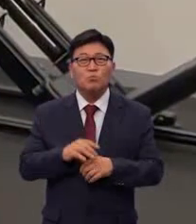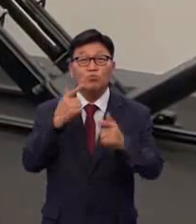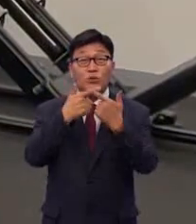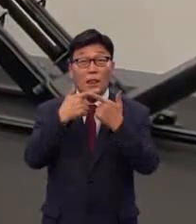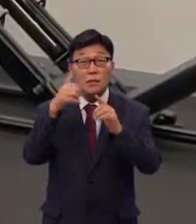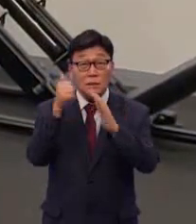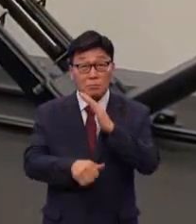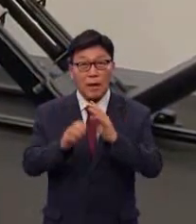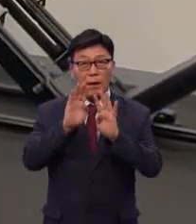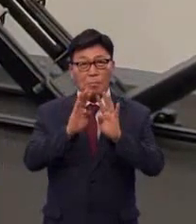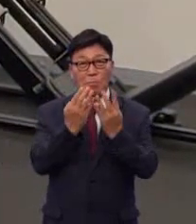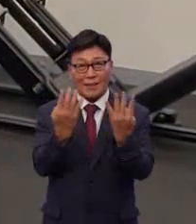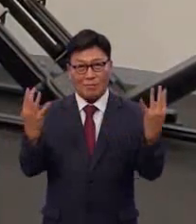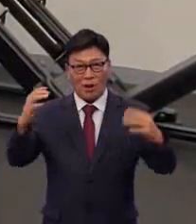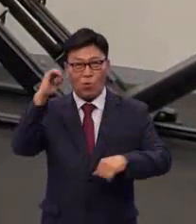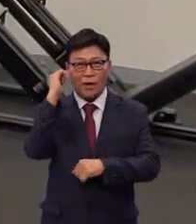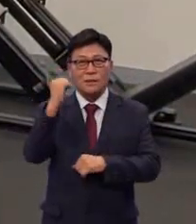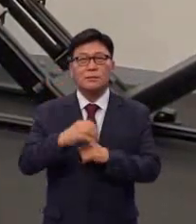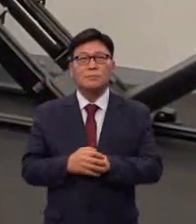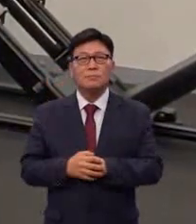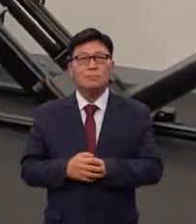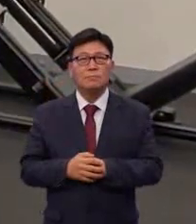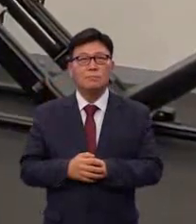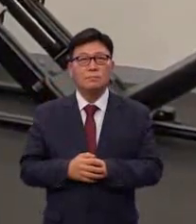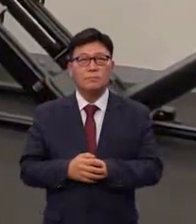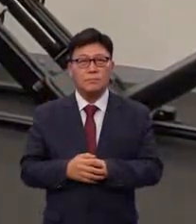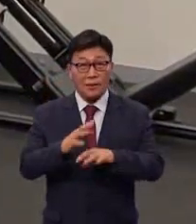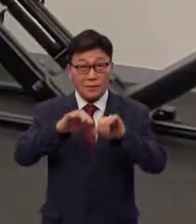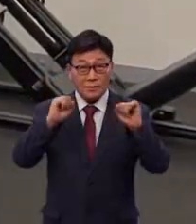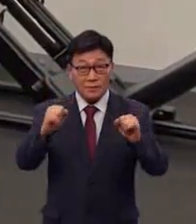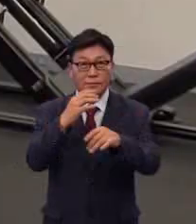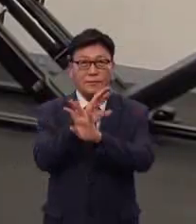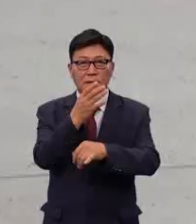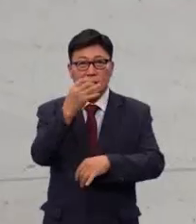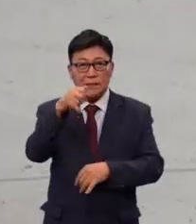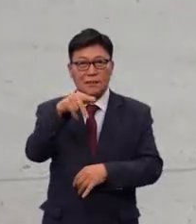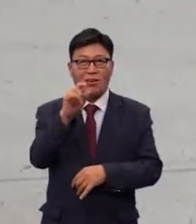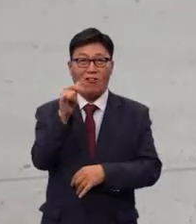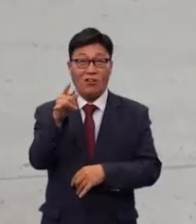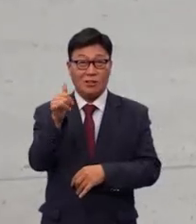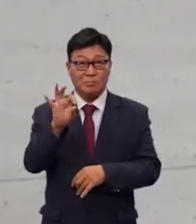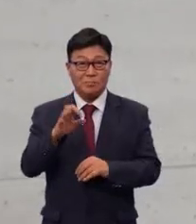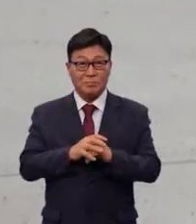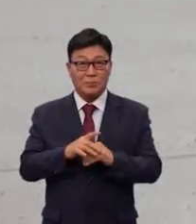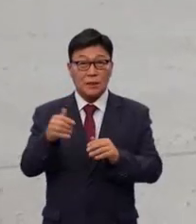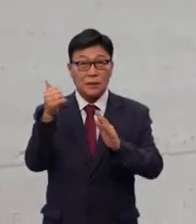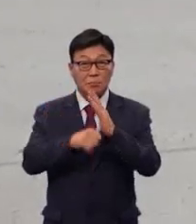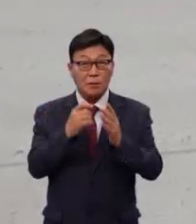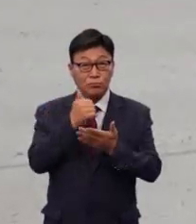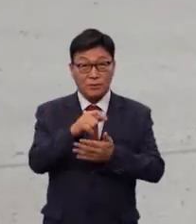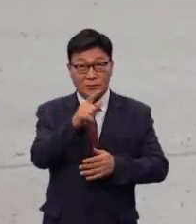개한타! 부산 실패박람회 화이팅! 안녕하세요. 개그맨